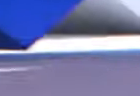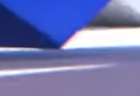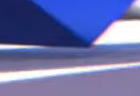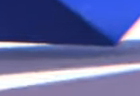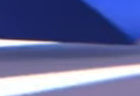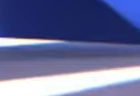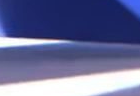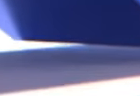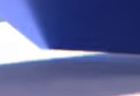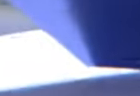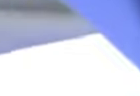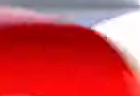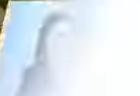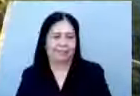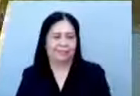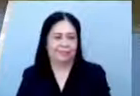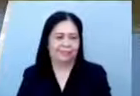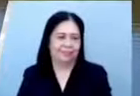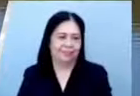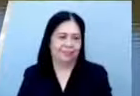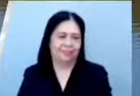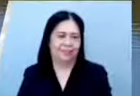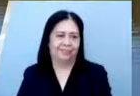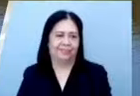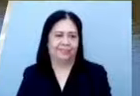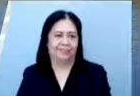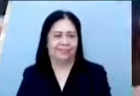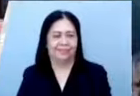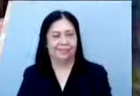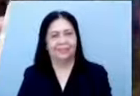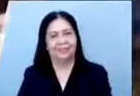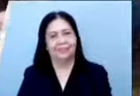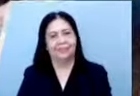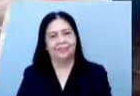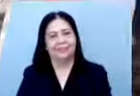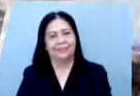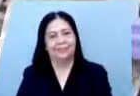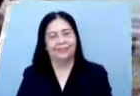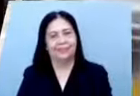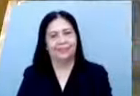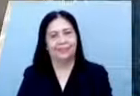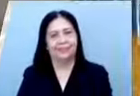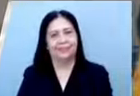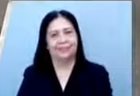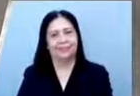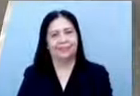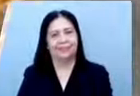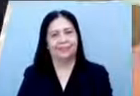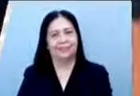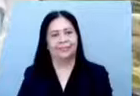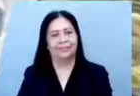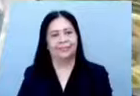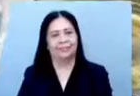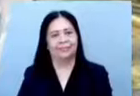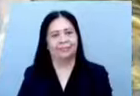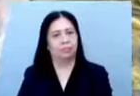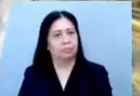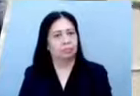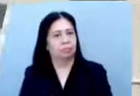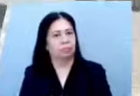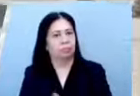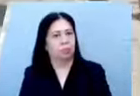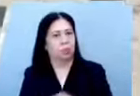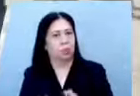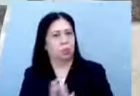Cruz. Maunlad at progresibo, kaya di raw